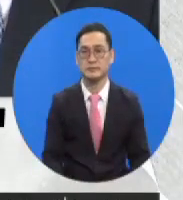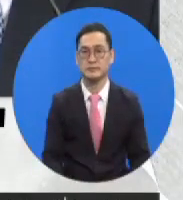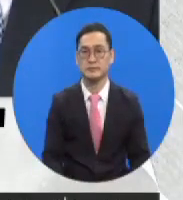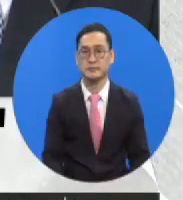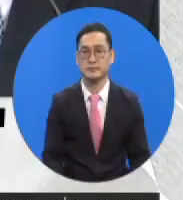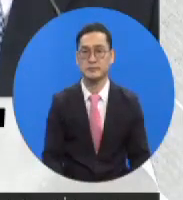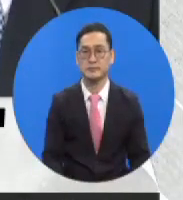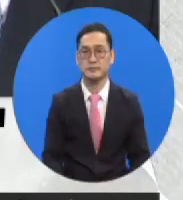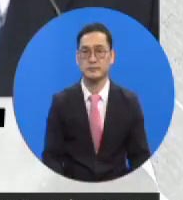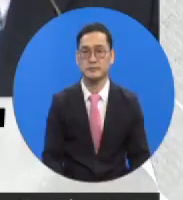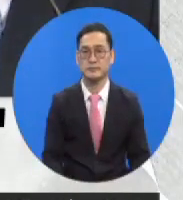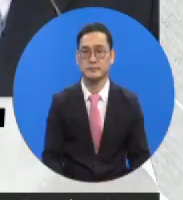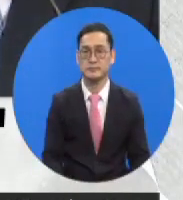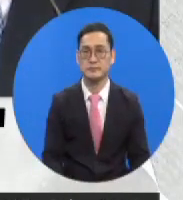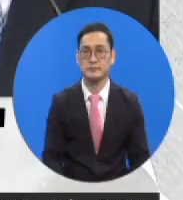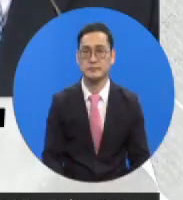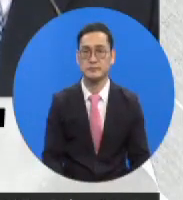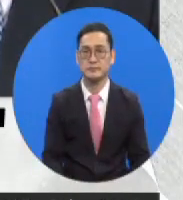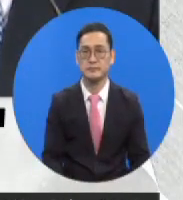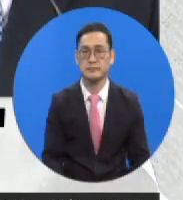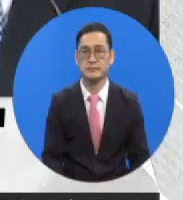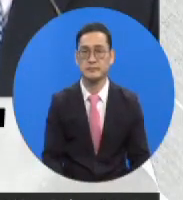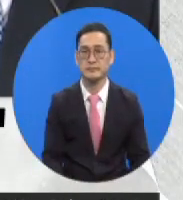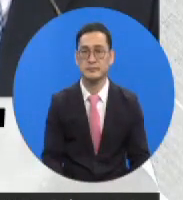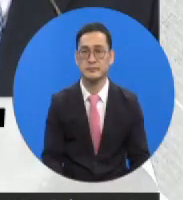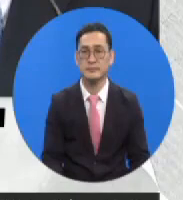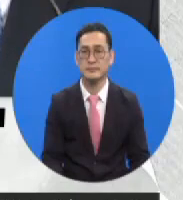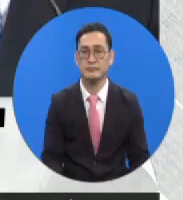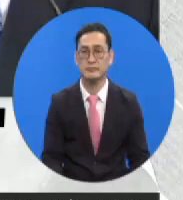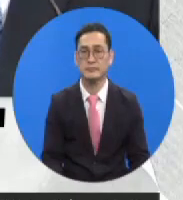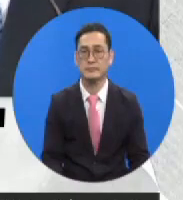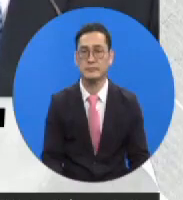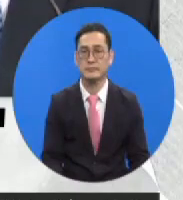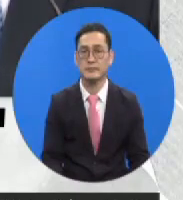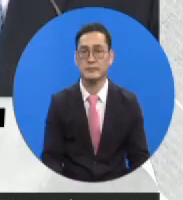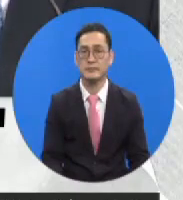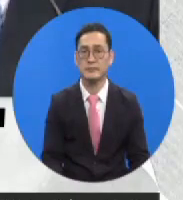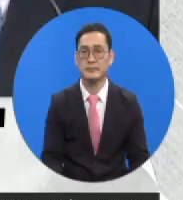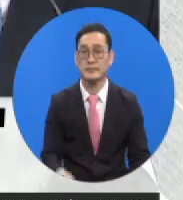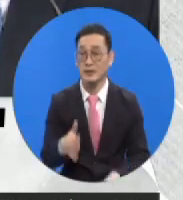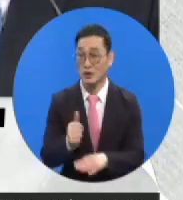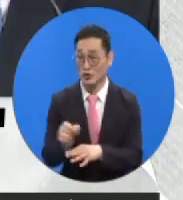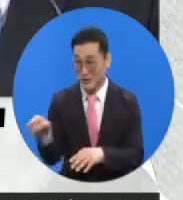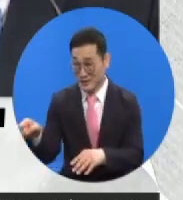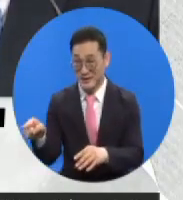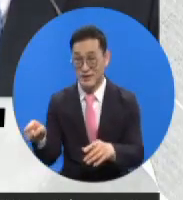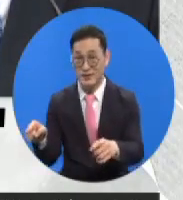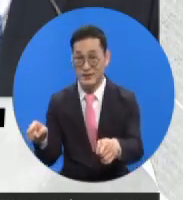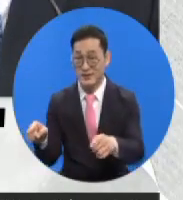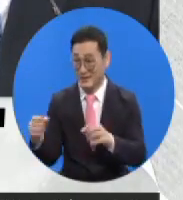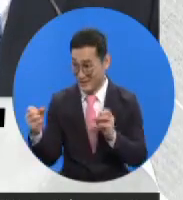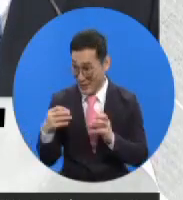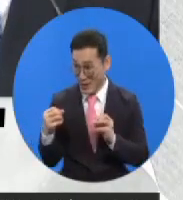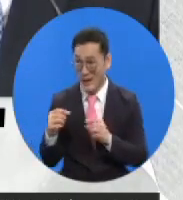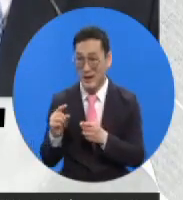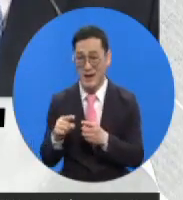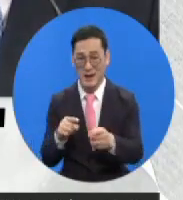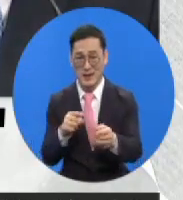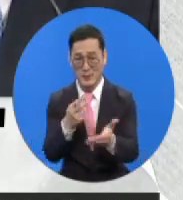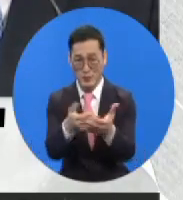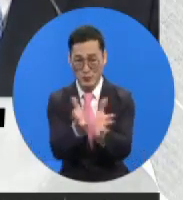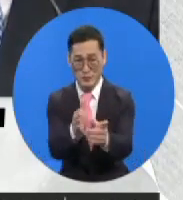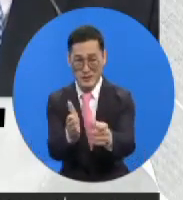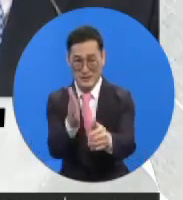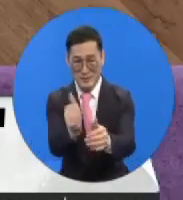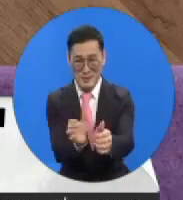아니면 청와대에 좀 전달이 된 게 아닌가. 그래서 마치 윤 총장이 조 전 장관을 쫓아내려고 하는 그런 이미지를